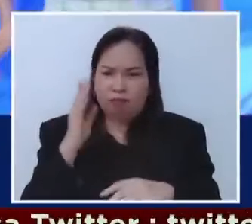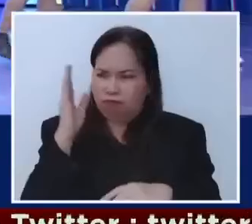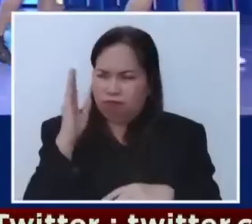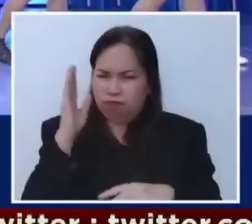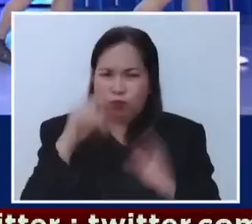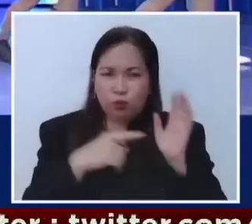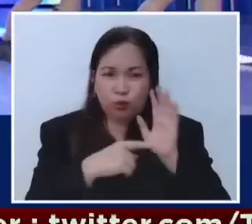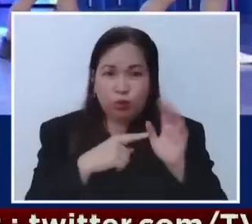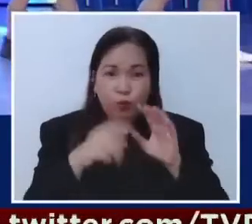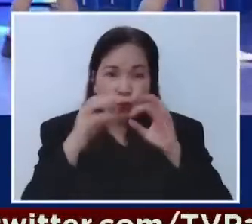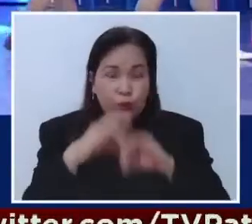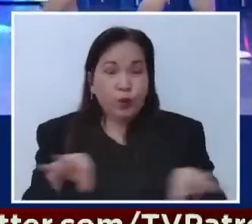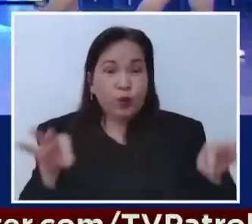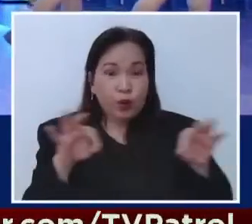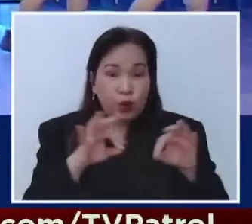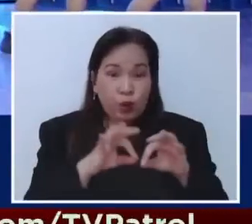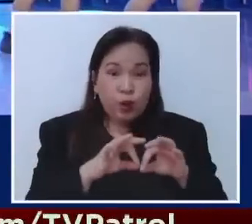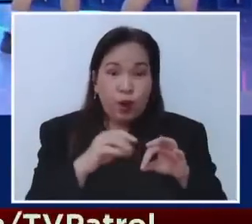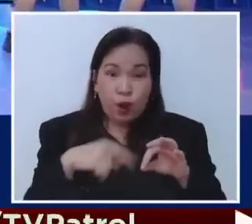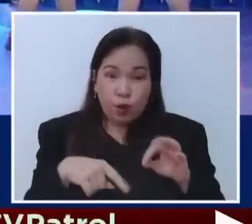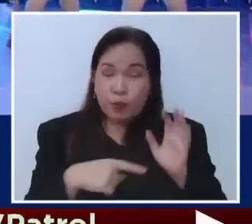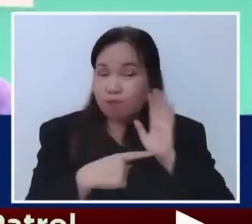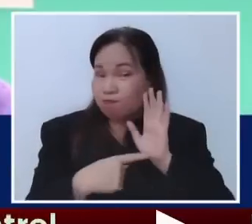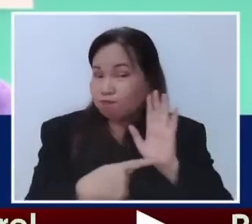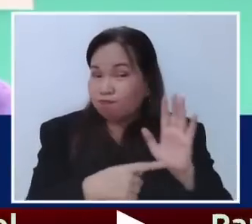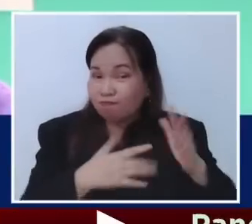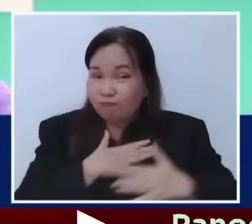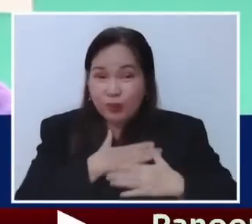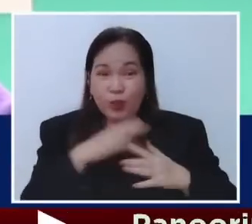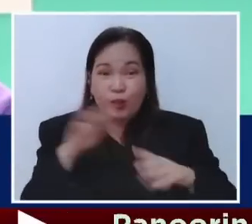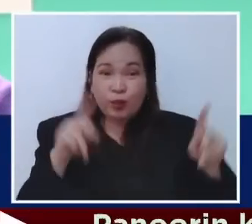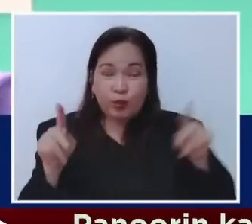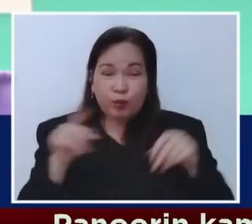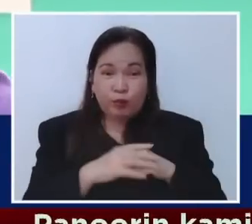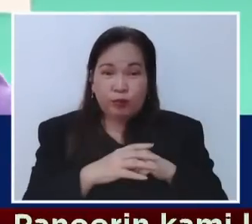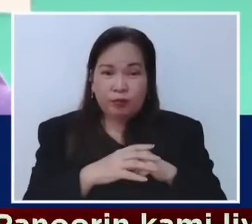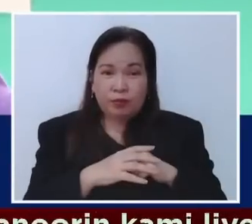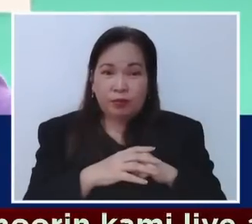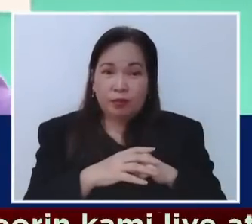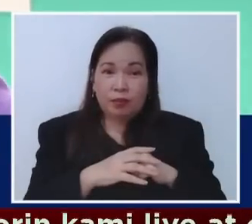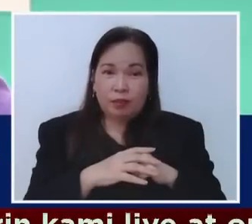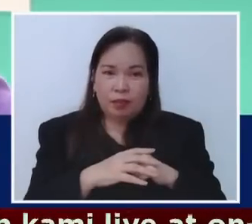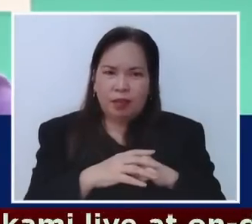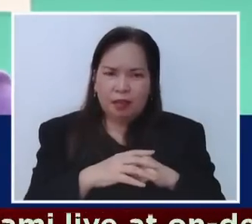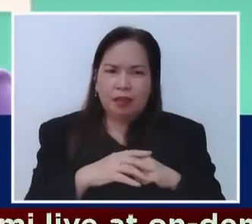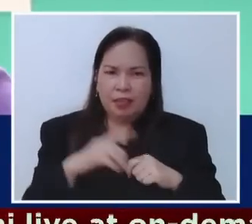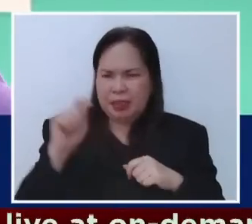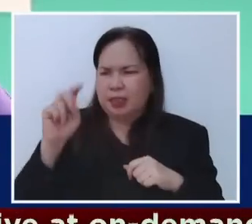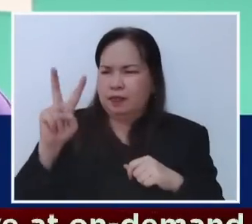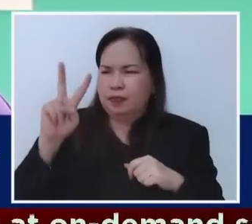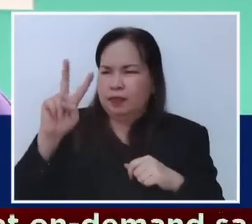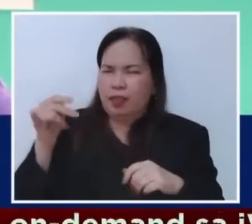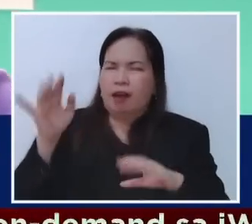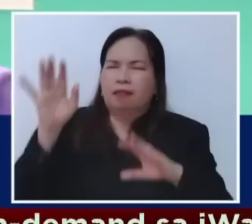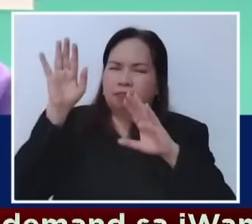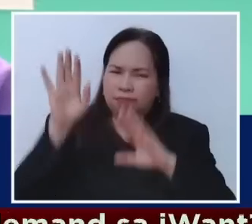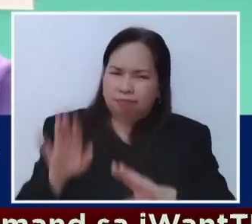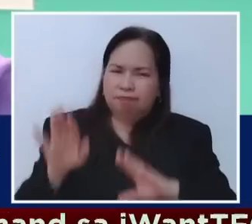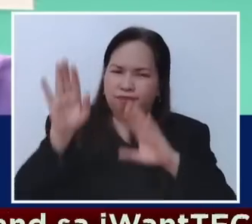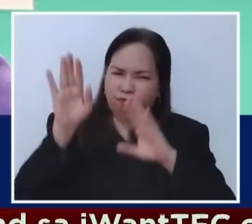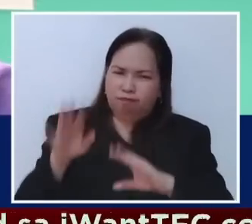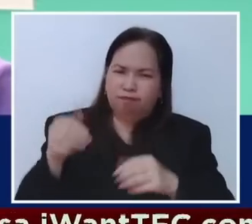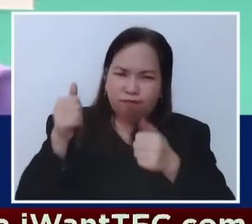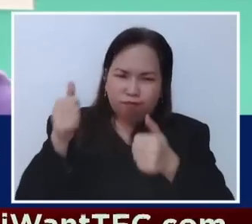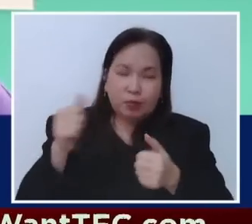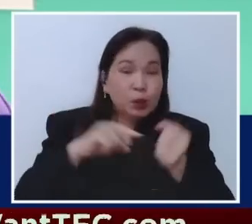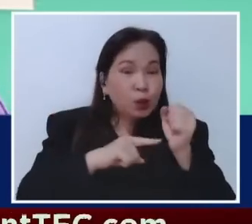mahalaga sa kanila ay ang mapasaya ang madlang people. Walang makakatumba sa TVJ. Idol yan eh. Sila nagsimula